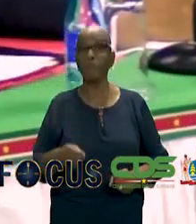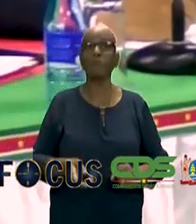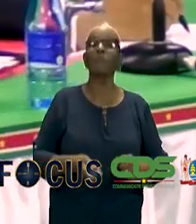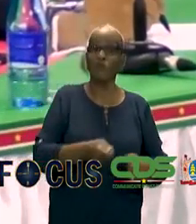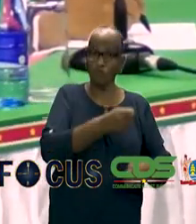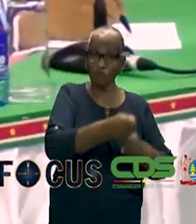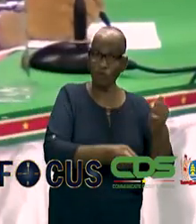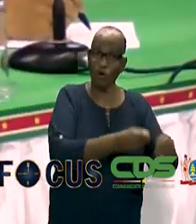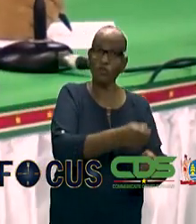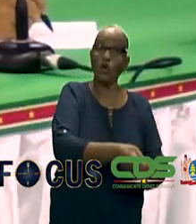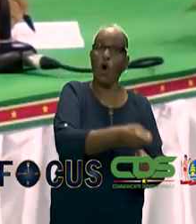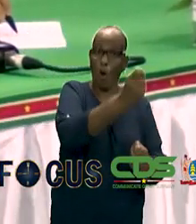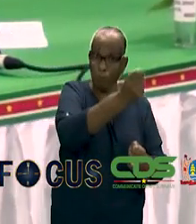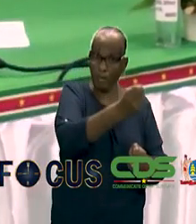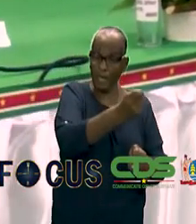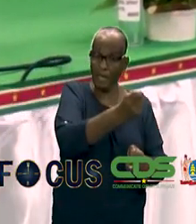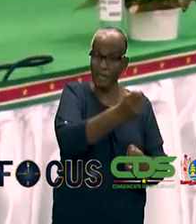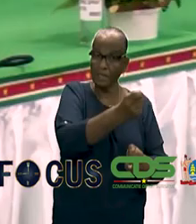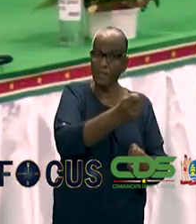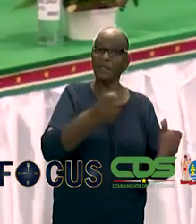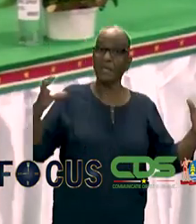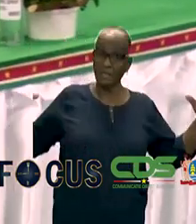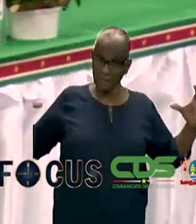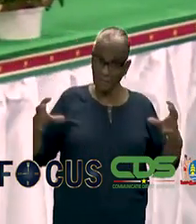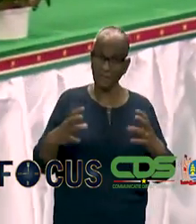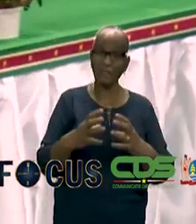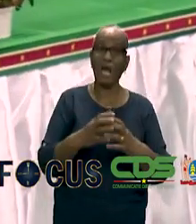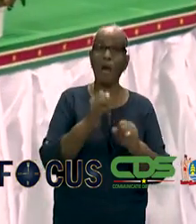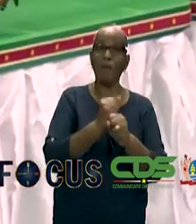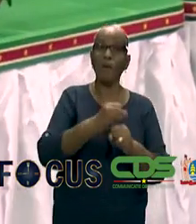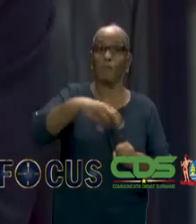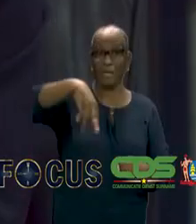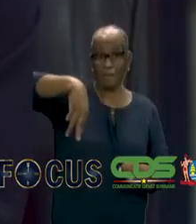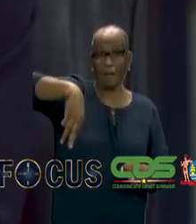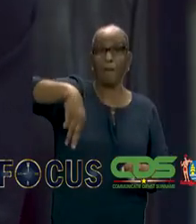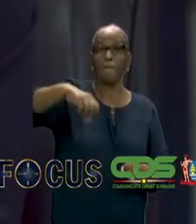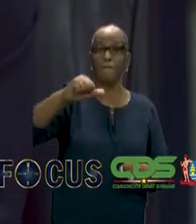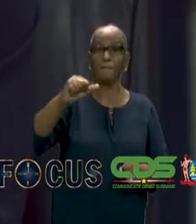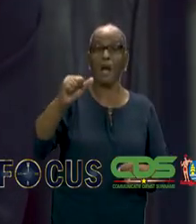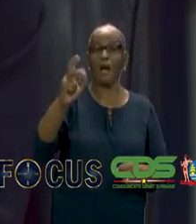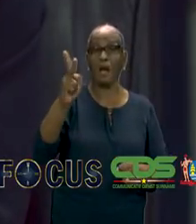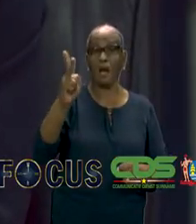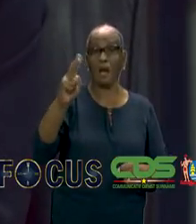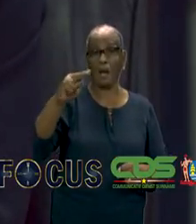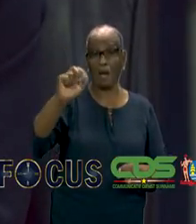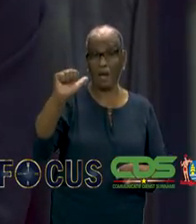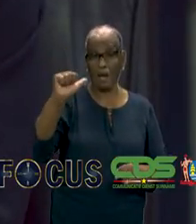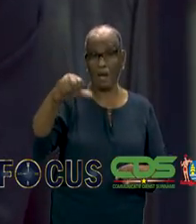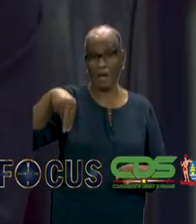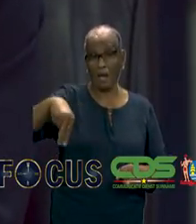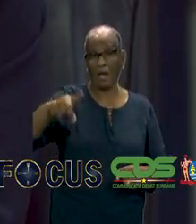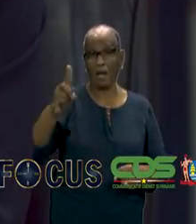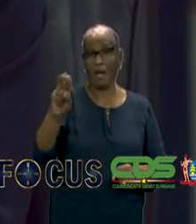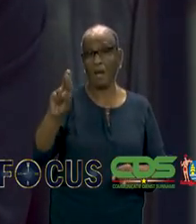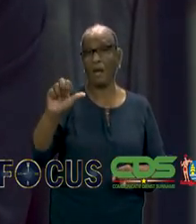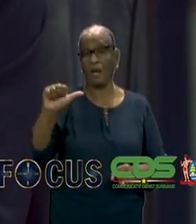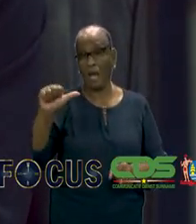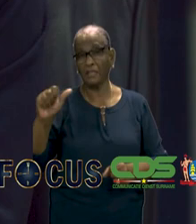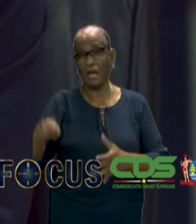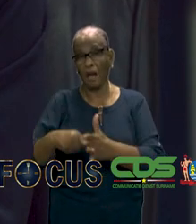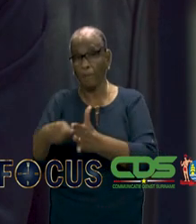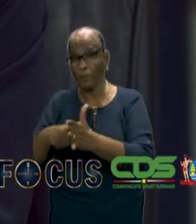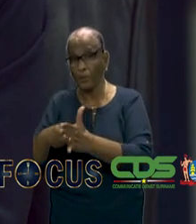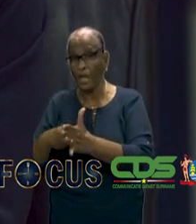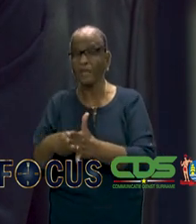Nijmegen. En dit zal passen binnen het Macandra-project, dat wordt nu uitgewerkt. Met name voor algemene en gespecialiseerde